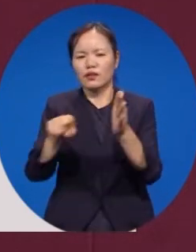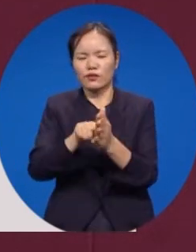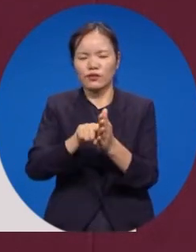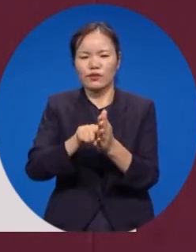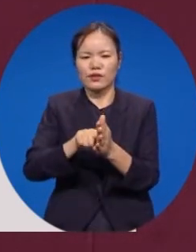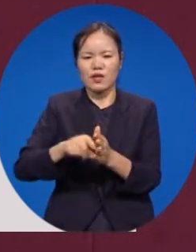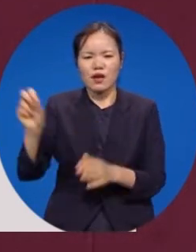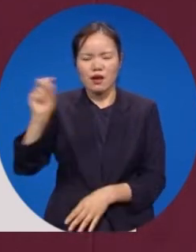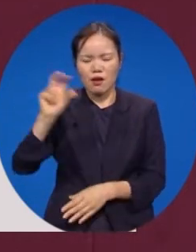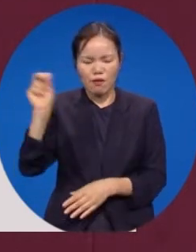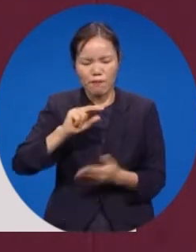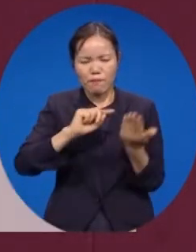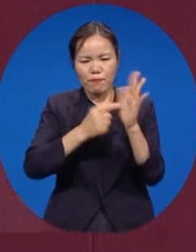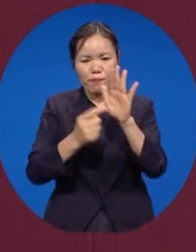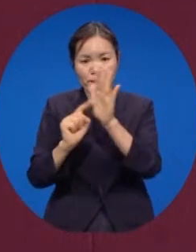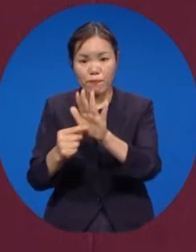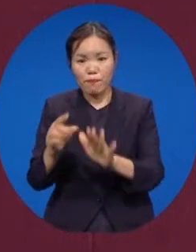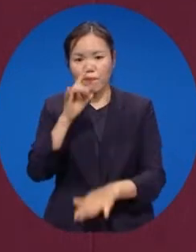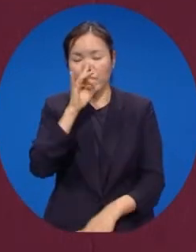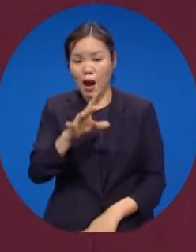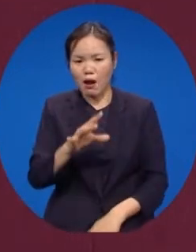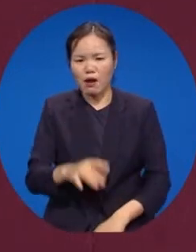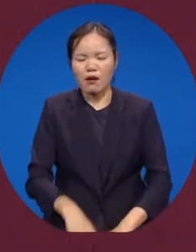불쑥불쑥 내놓았어야 되겠습니까?